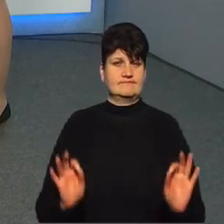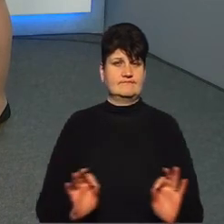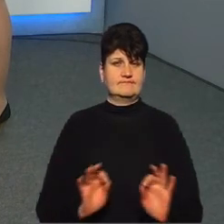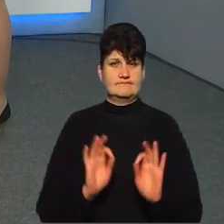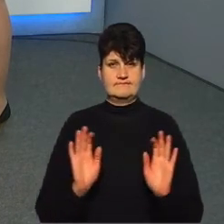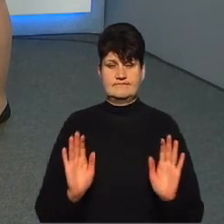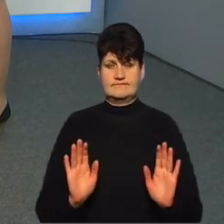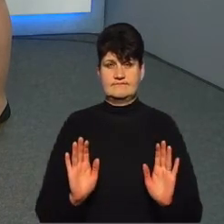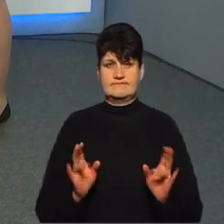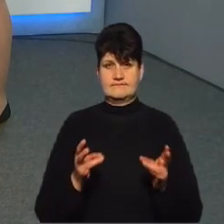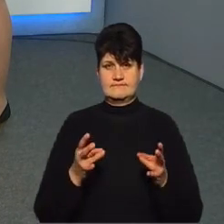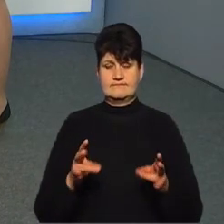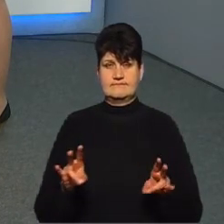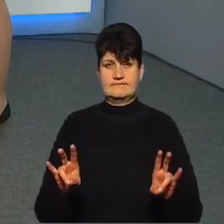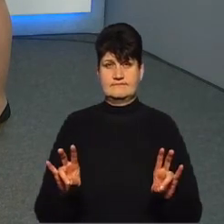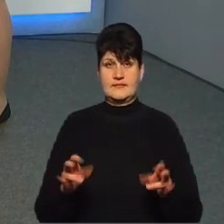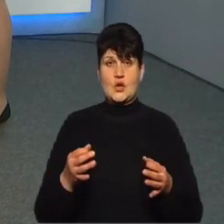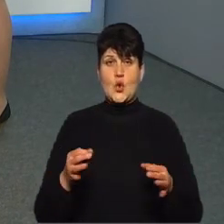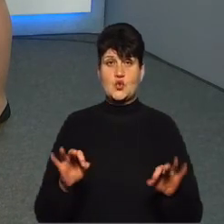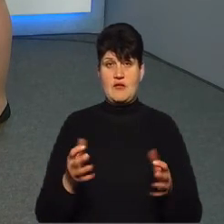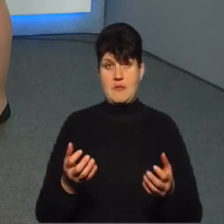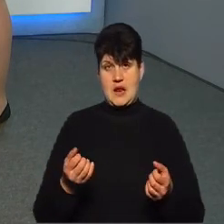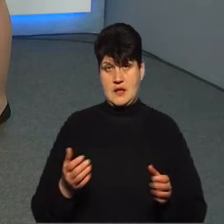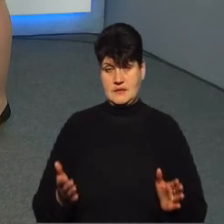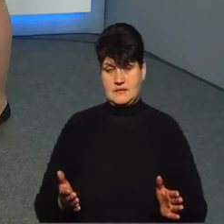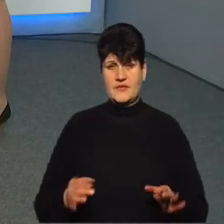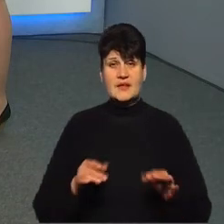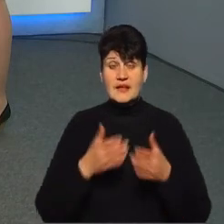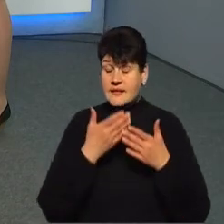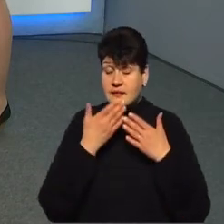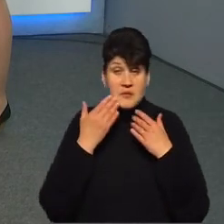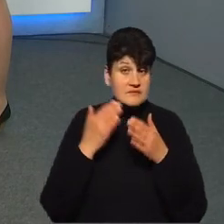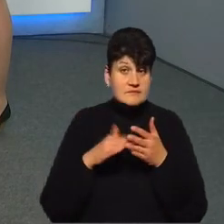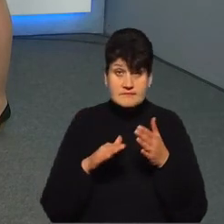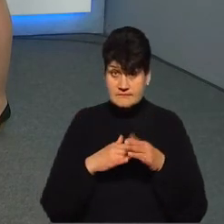потрібно дозволів брати. Перед все, вони не існують в поміні. І це